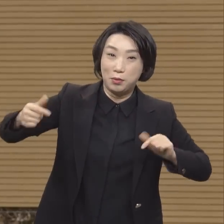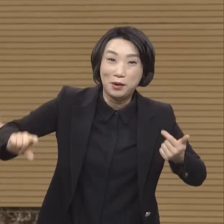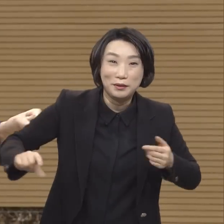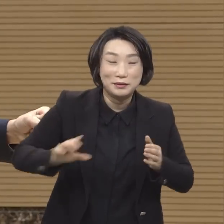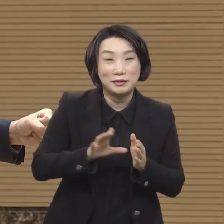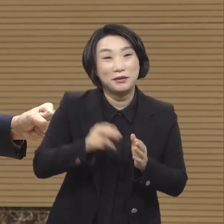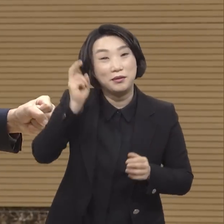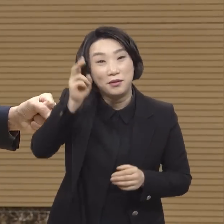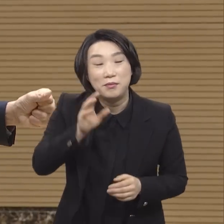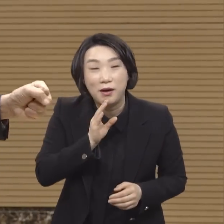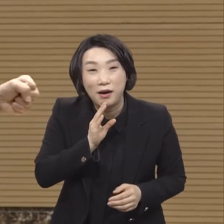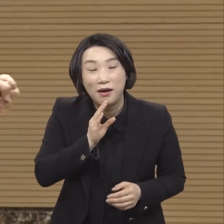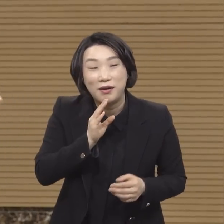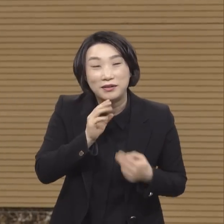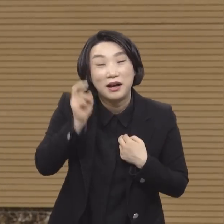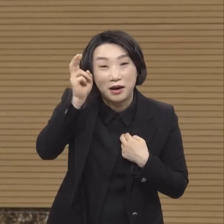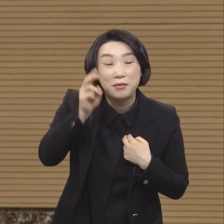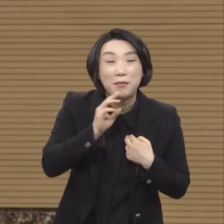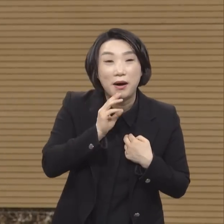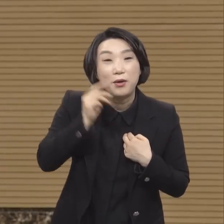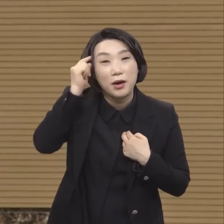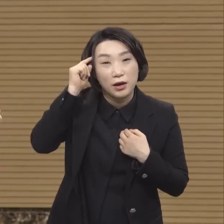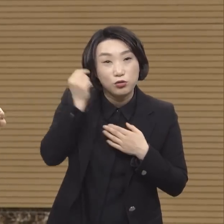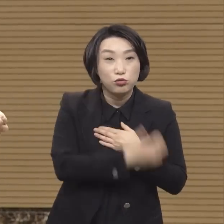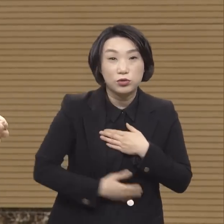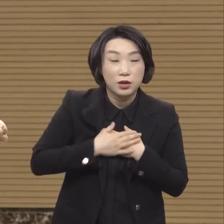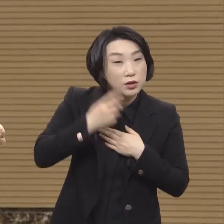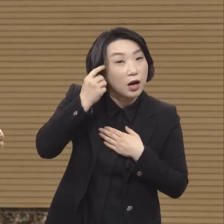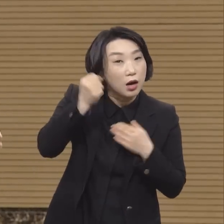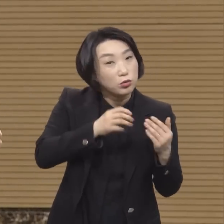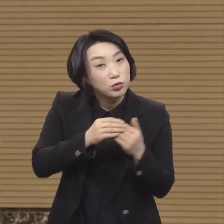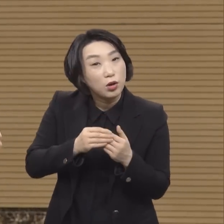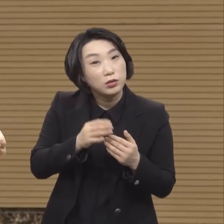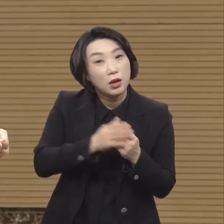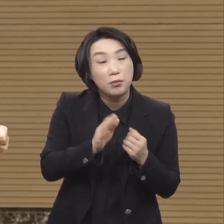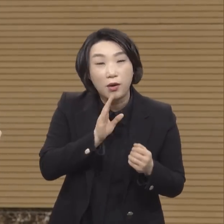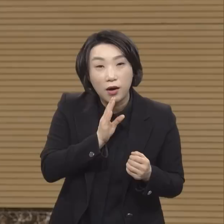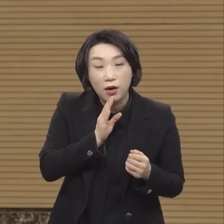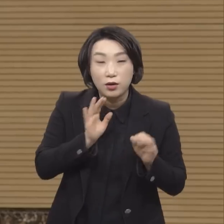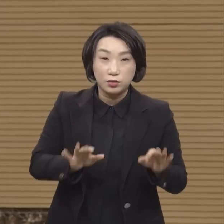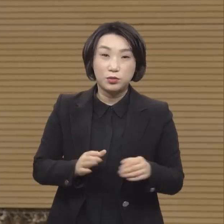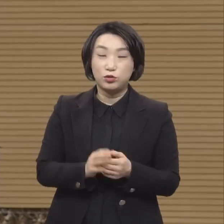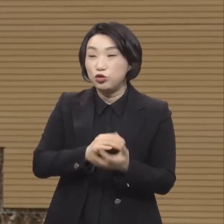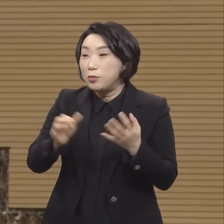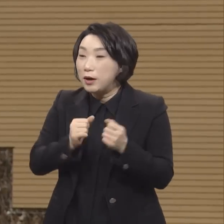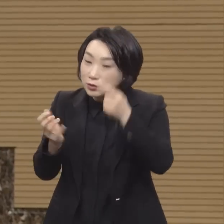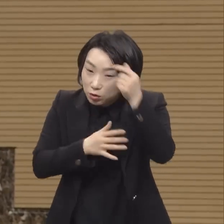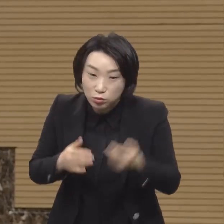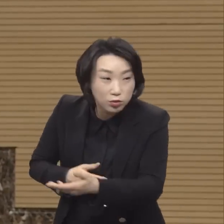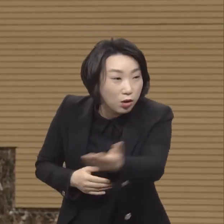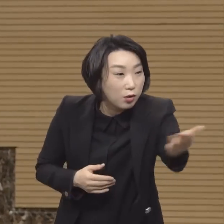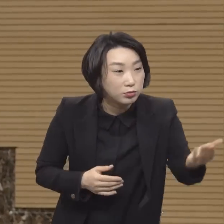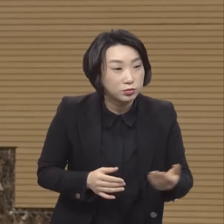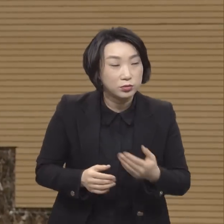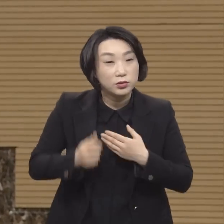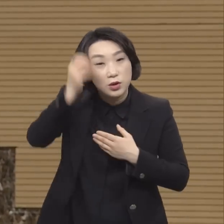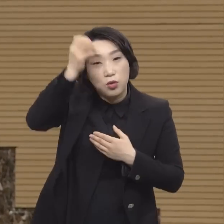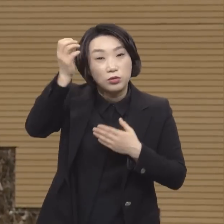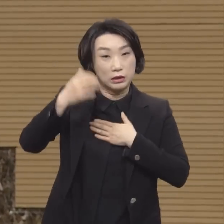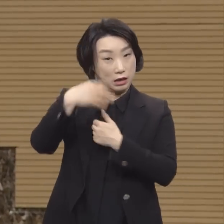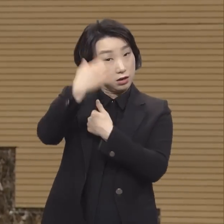되었을 텐데, 왜? 육신의 생각으로 이끌어 왔기 때문에. 그러면 이 많은 영혼을 내게 붙여